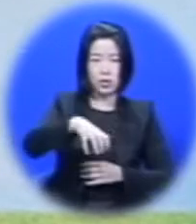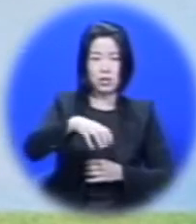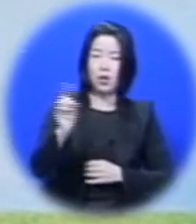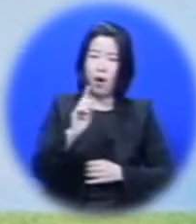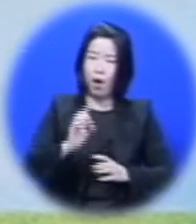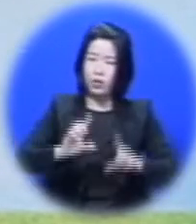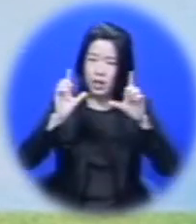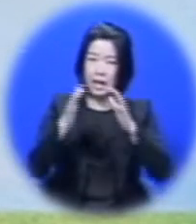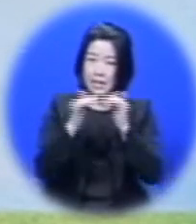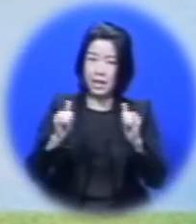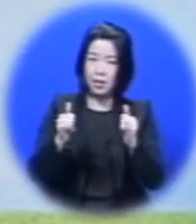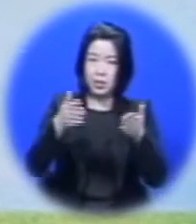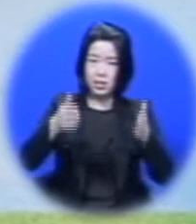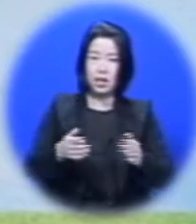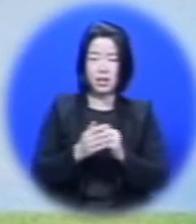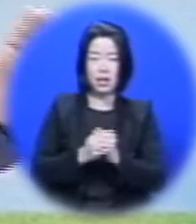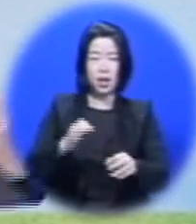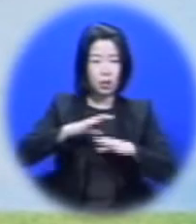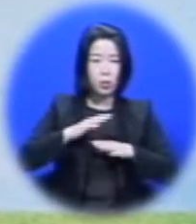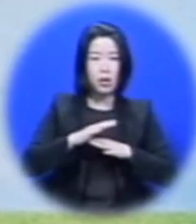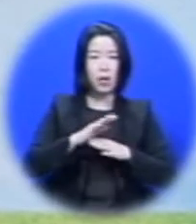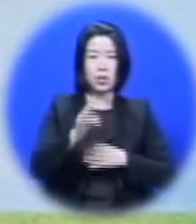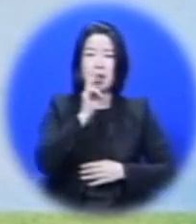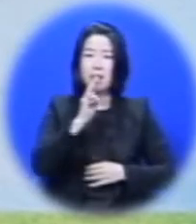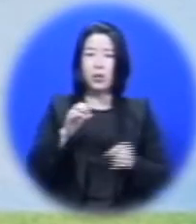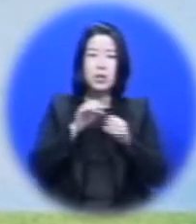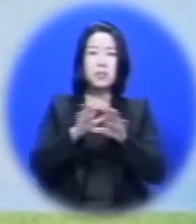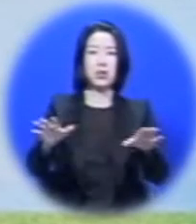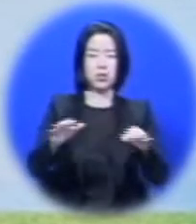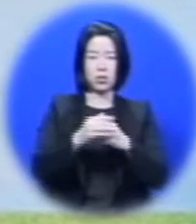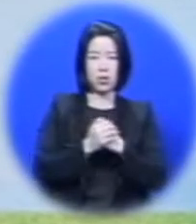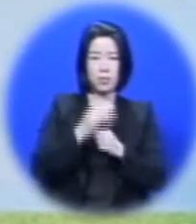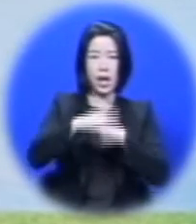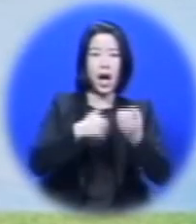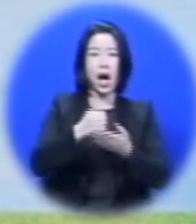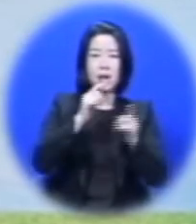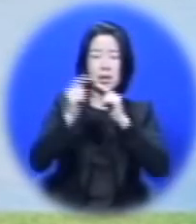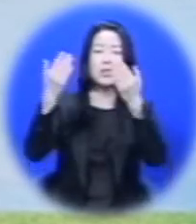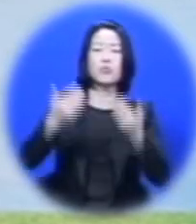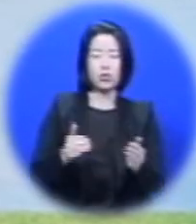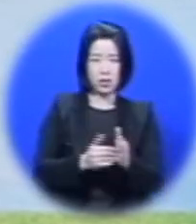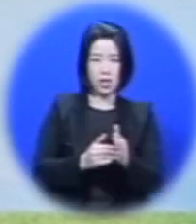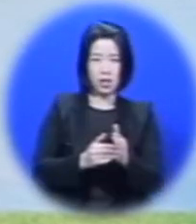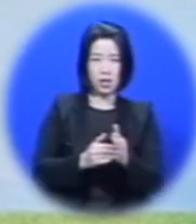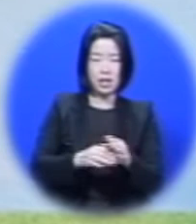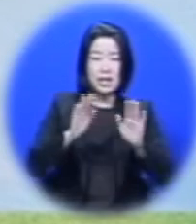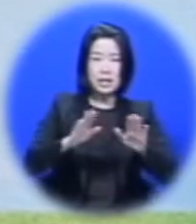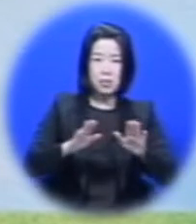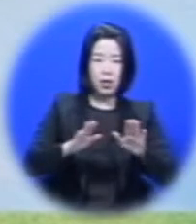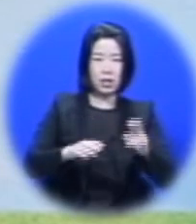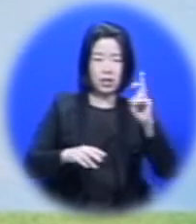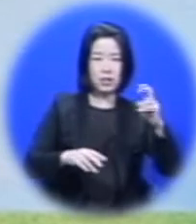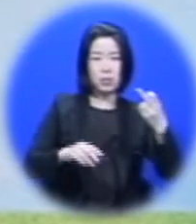사람들 사이에 놀라운 예언이 퍼지기 시작했습니다. 하나님께서 말씀을 주셨다는, 이번